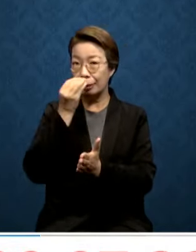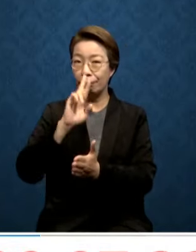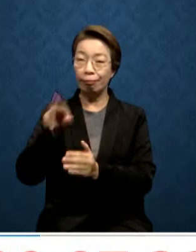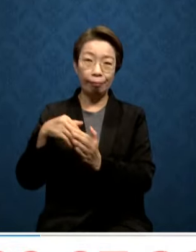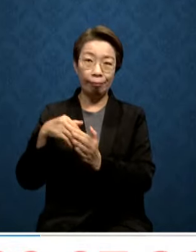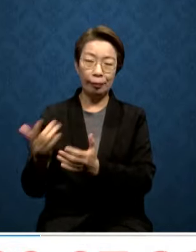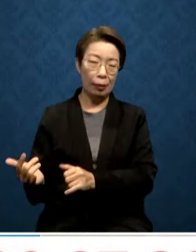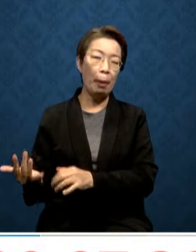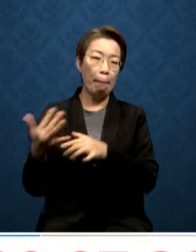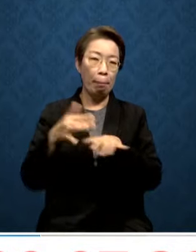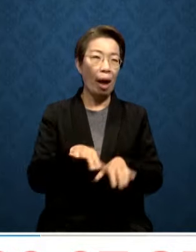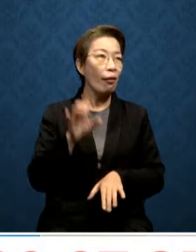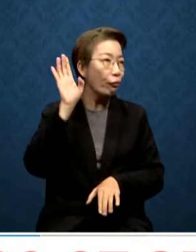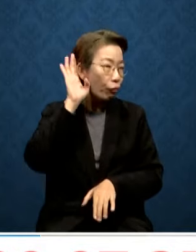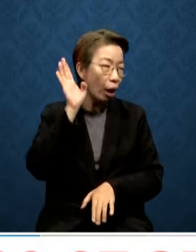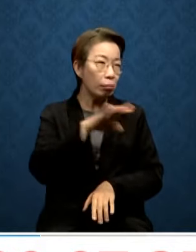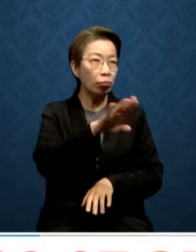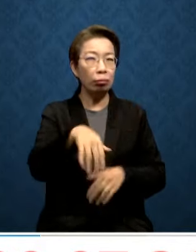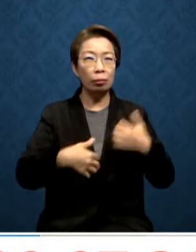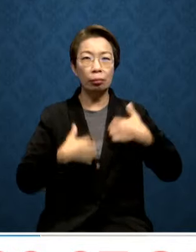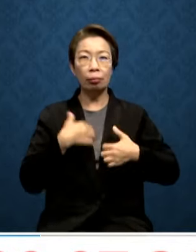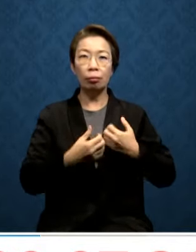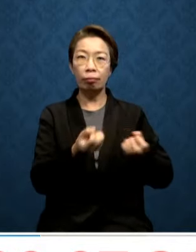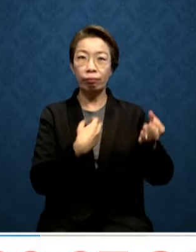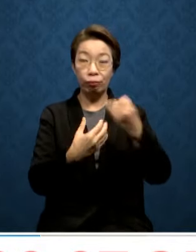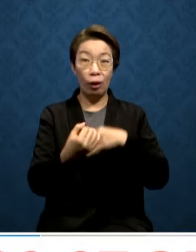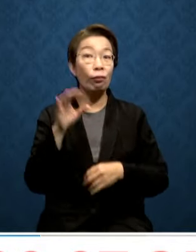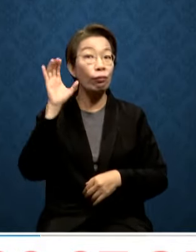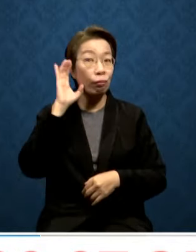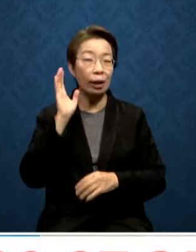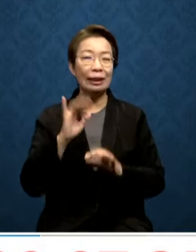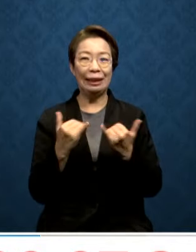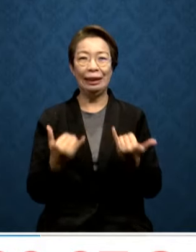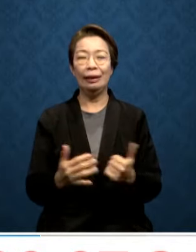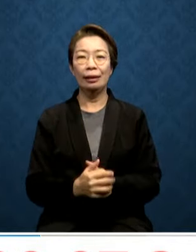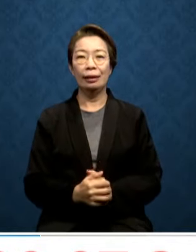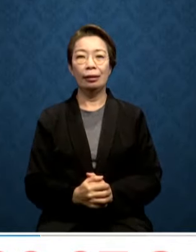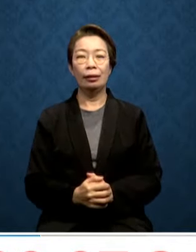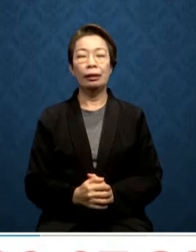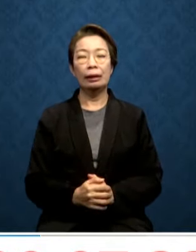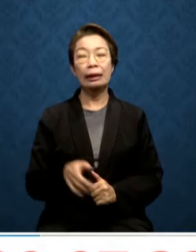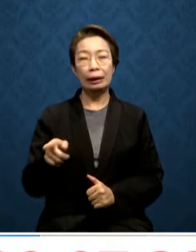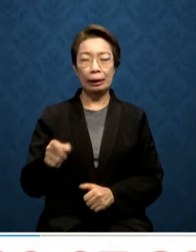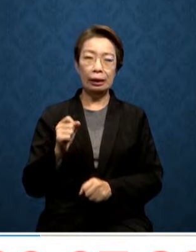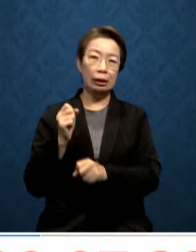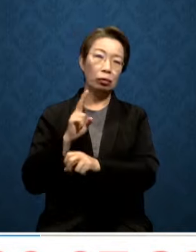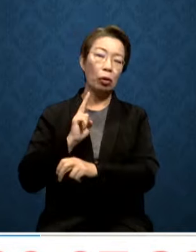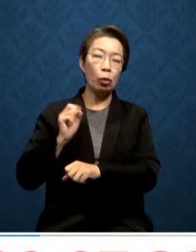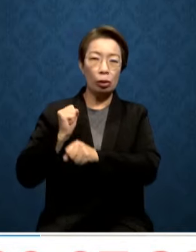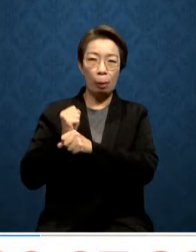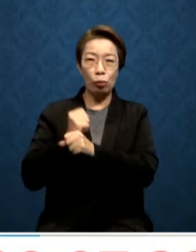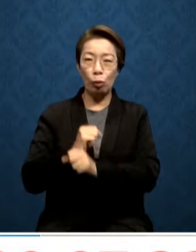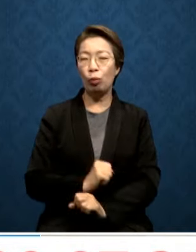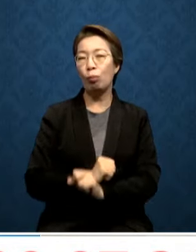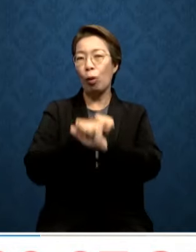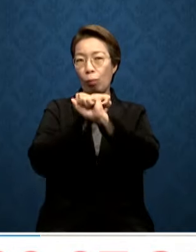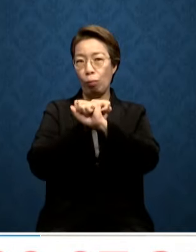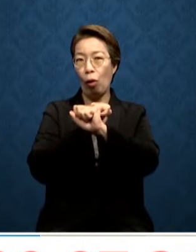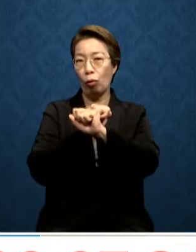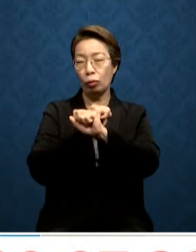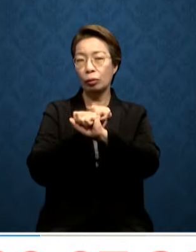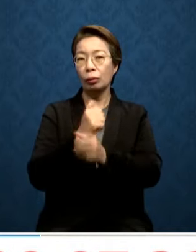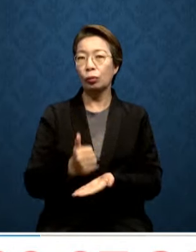ๆของผู้บริโภคนะครับหน้าที่หลักในการปกป้องของเรานะครับทางหน้าสภาผู้บริโภคมีหน้าที่หลักใน